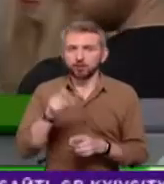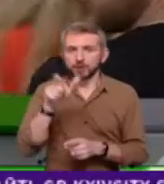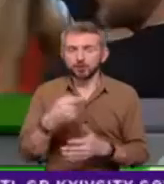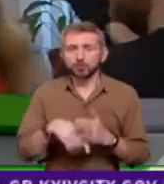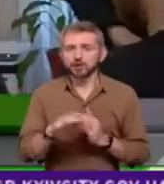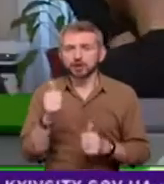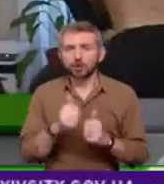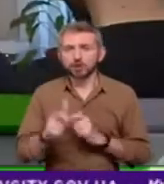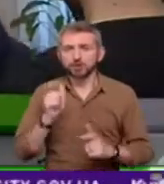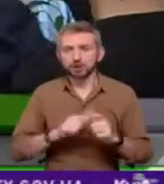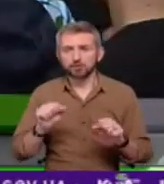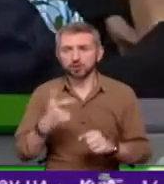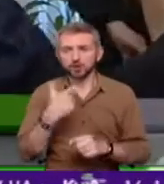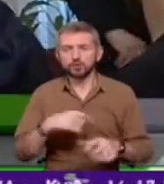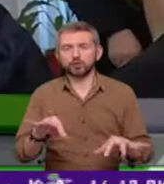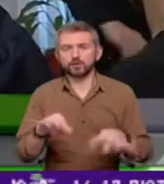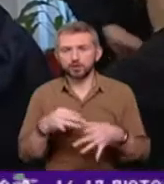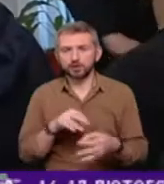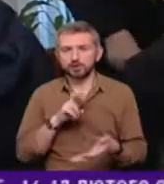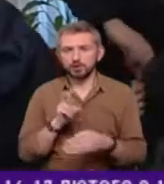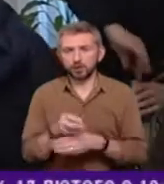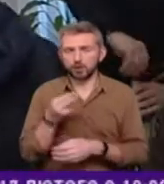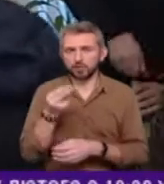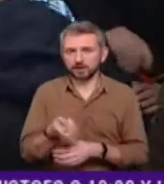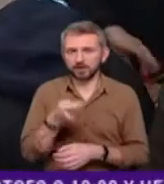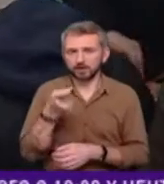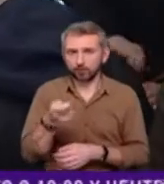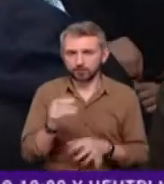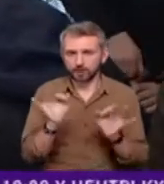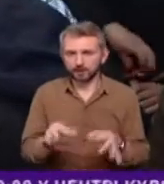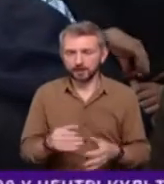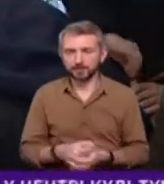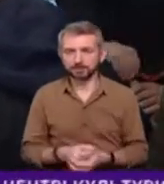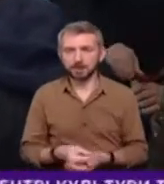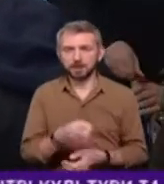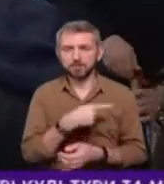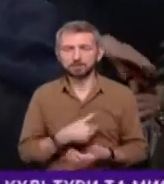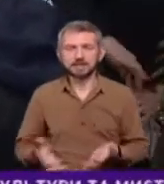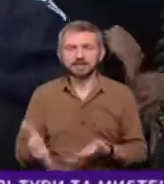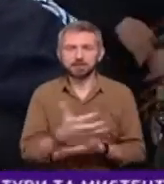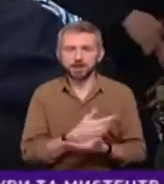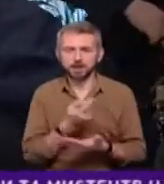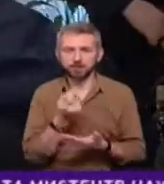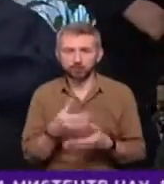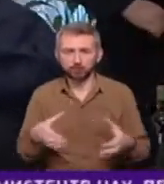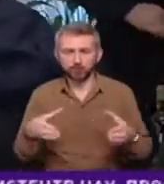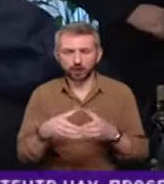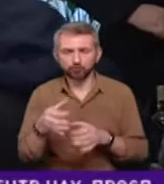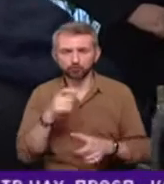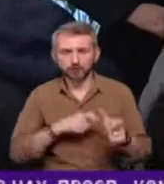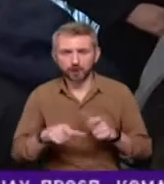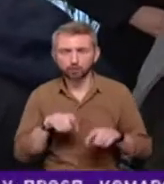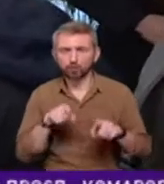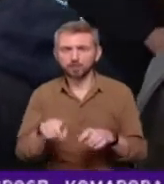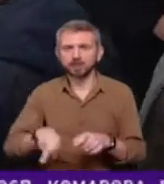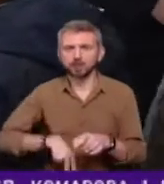що не кожен студент може собі дозволити піти купити квиток, правда? Ми зібрали невеличку колегію студентську і побігли до